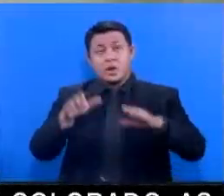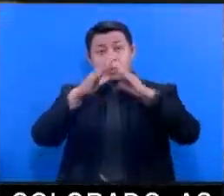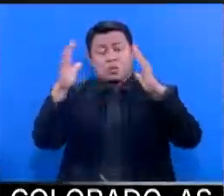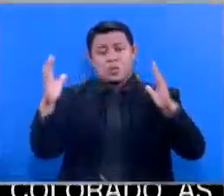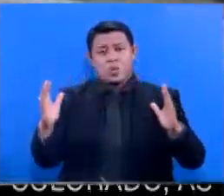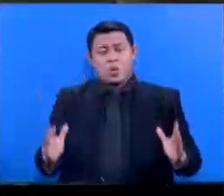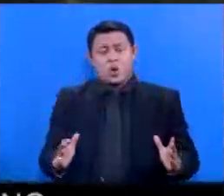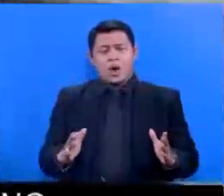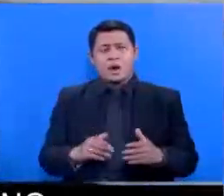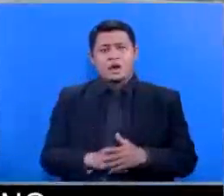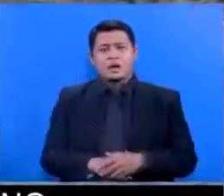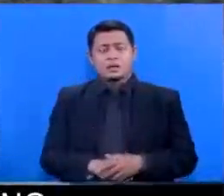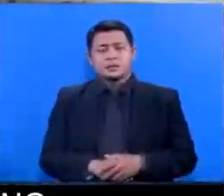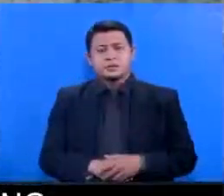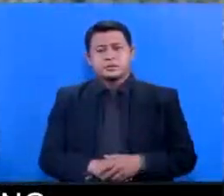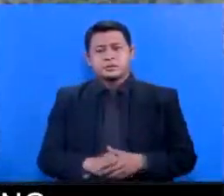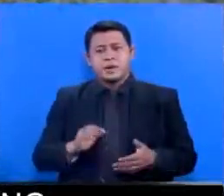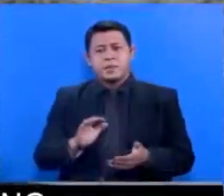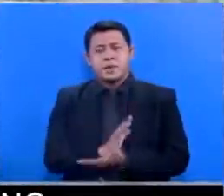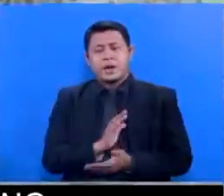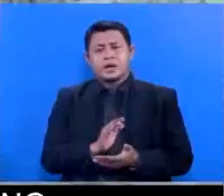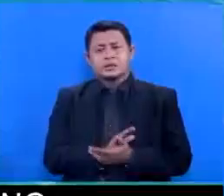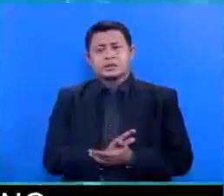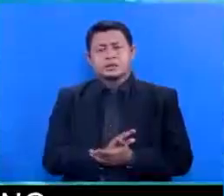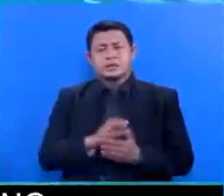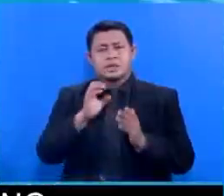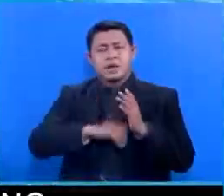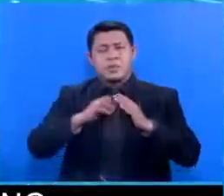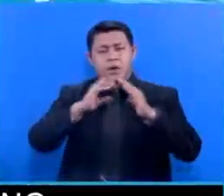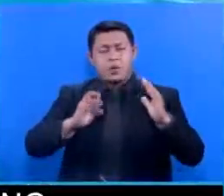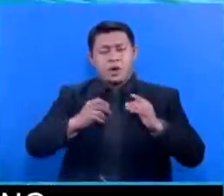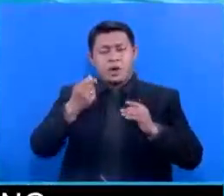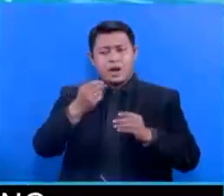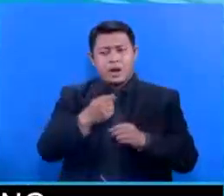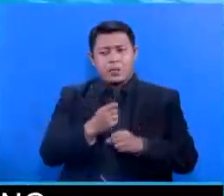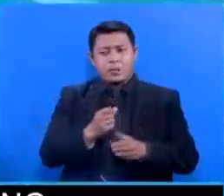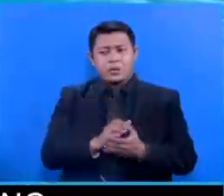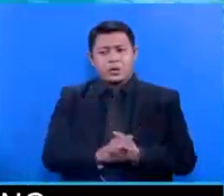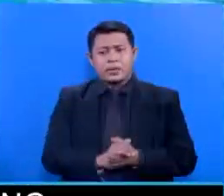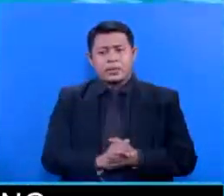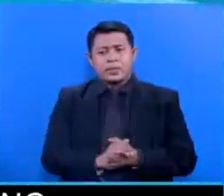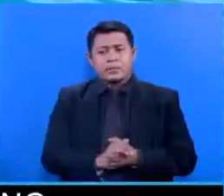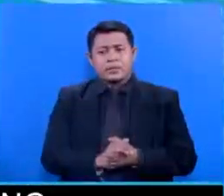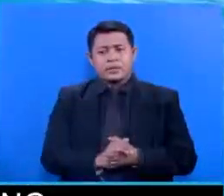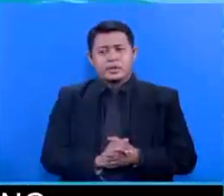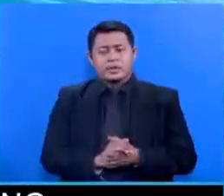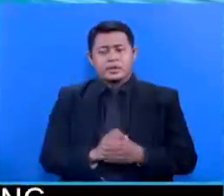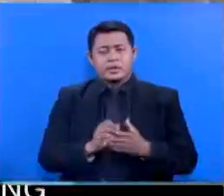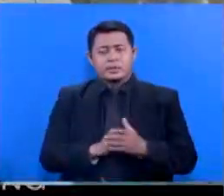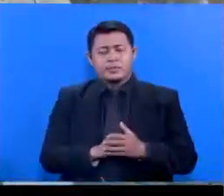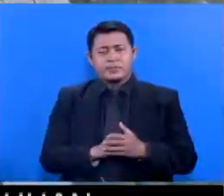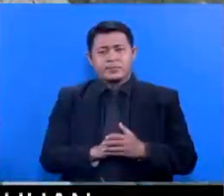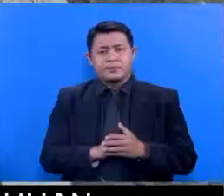goa angin-angin yang memanfaatkan Goa bekas tambang galian kapur pemandian hijaber melengkapi Wahana lain di kawasan wisata